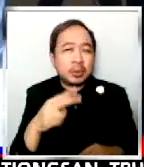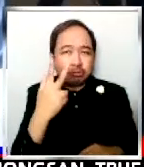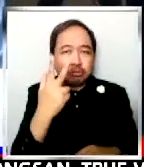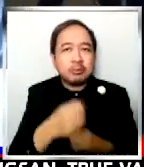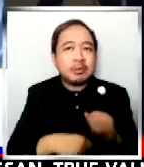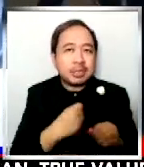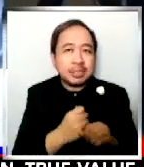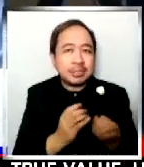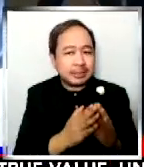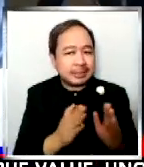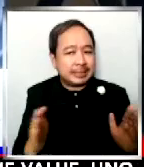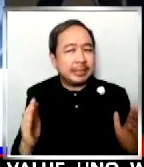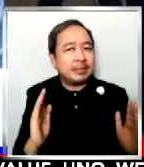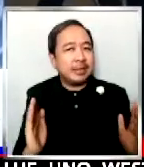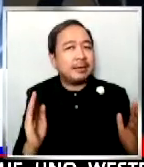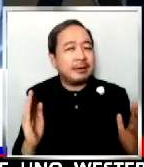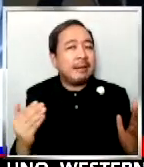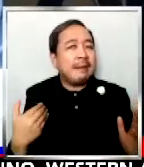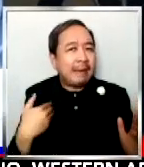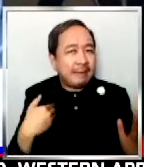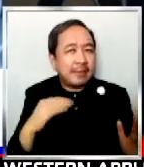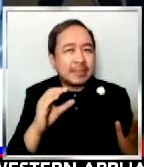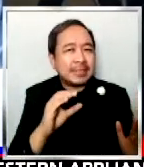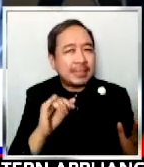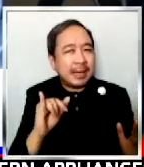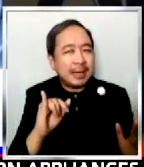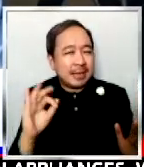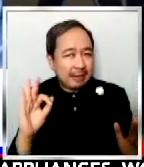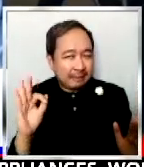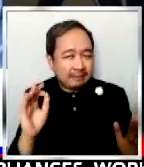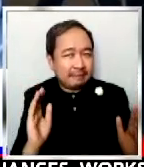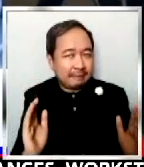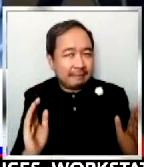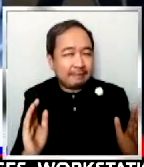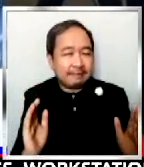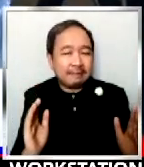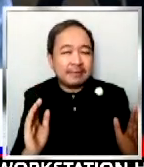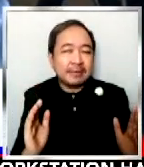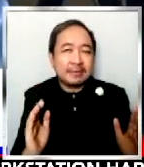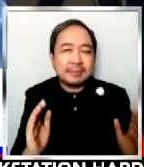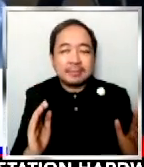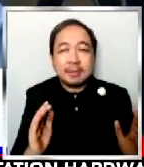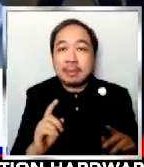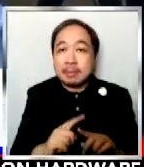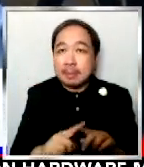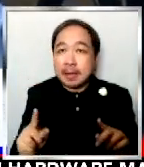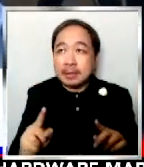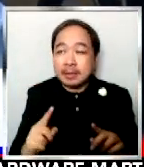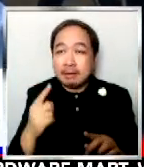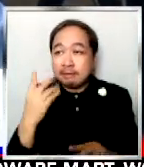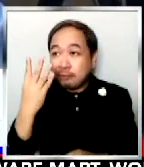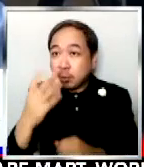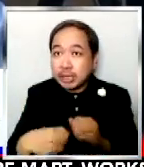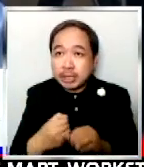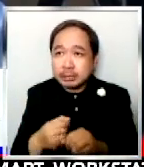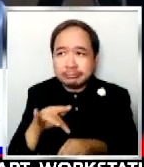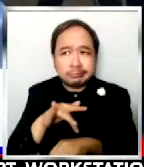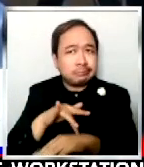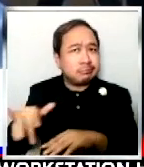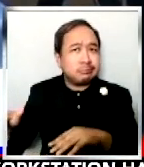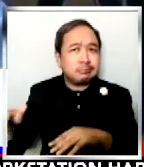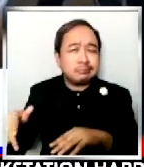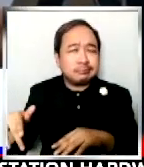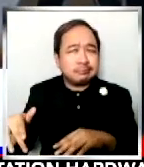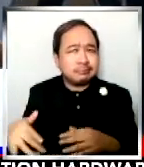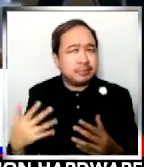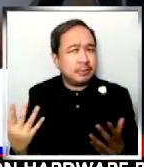three years had confidential fund items. But 4 years, wala. So,